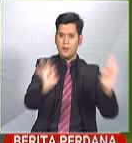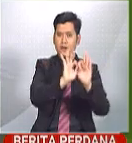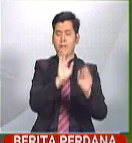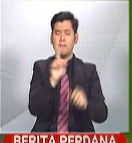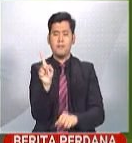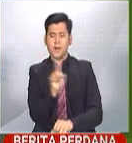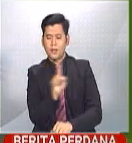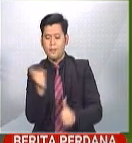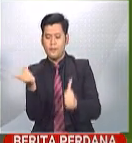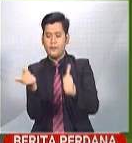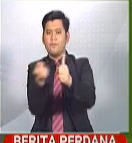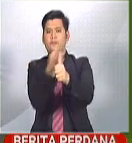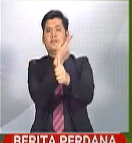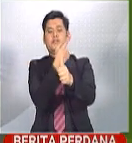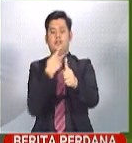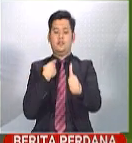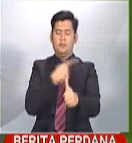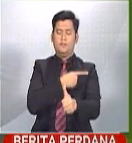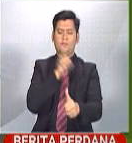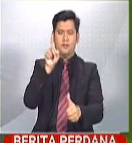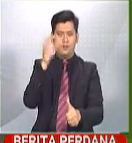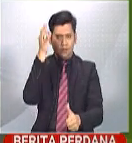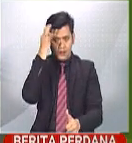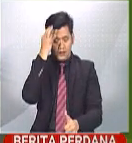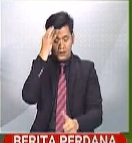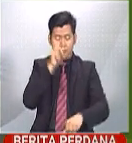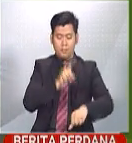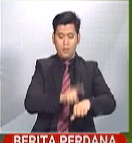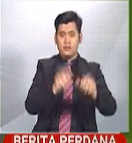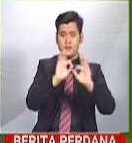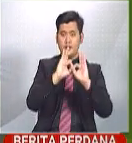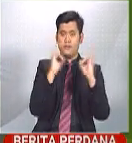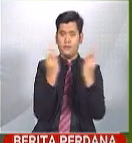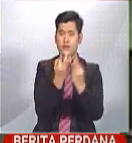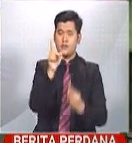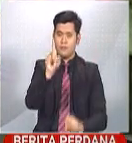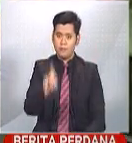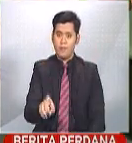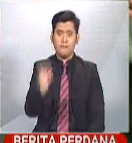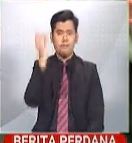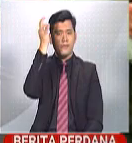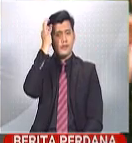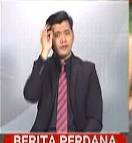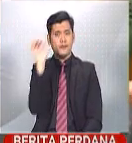kena berikan kepada ni. Keluarga pun ada, masa untuk keluarga pun kena ada.